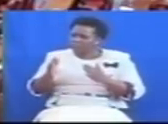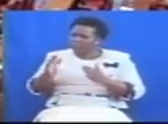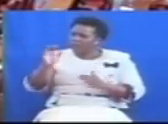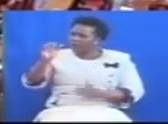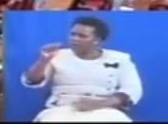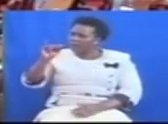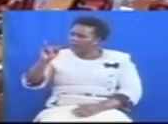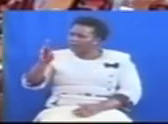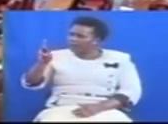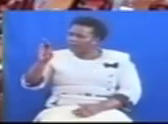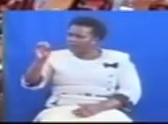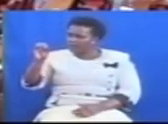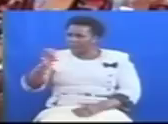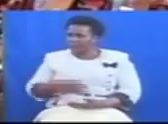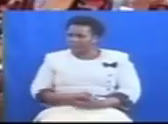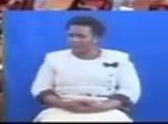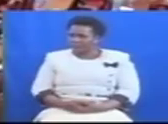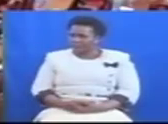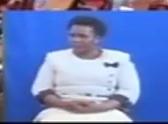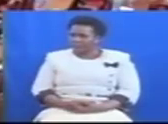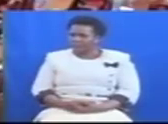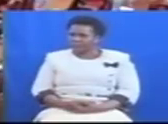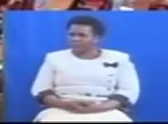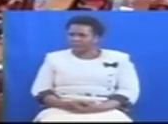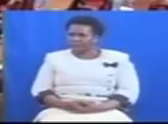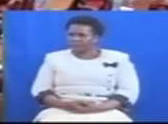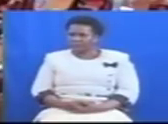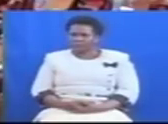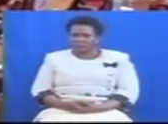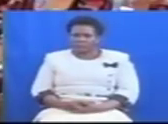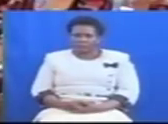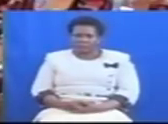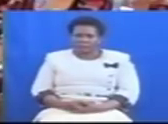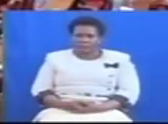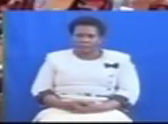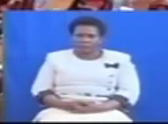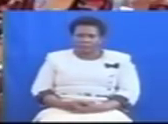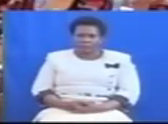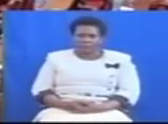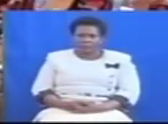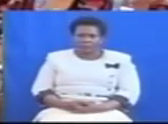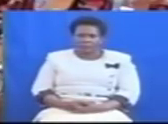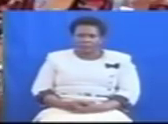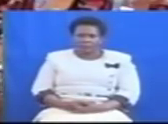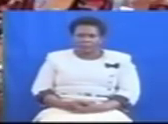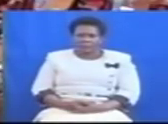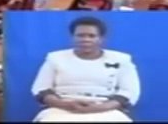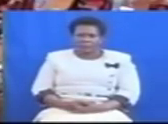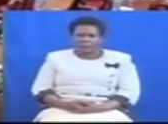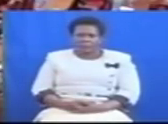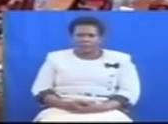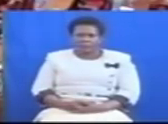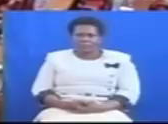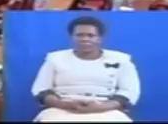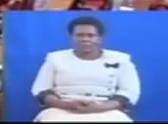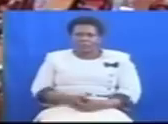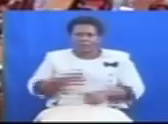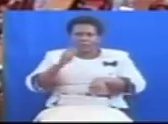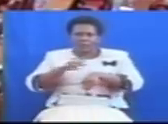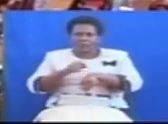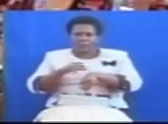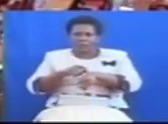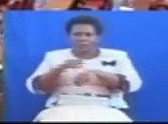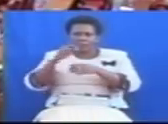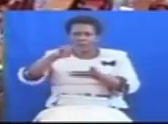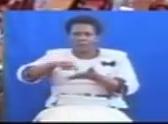na Mheshimiwa Abdalla Bulembo. Wakati ziara ya kampeni ya uchaguzi, Mheshimiwa Rais aliahidi kujenga daraja la kuunganisha tarafa